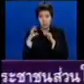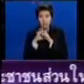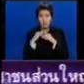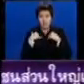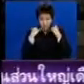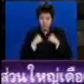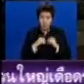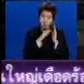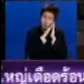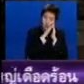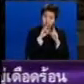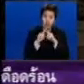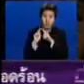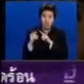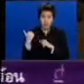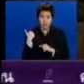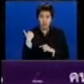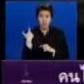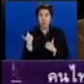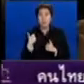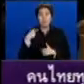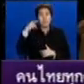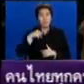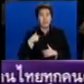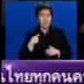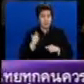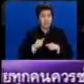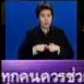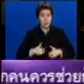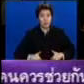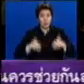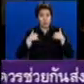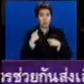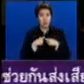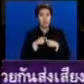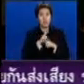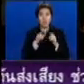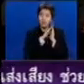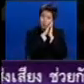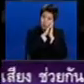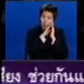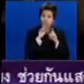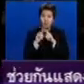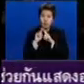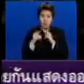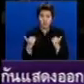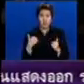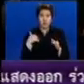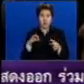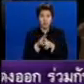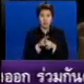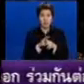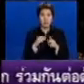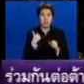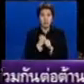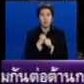พวกเขายอมรับว่าภารกิจพิเศษนี้ลำบากกายทั้งเรื่องกินอยู่หลับนอนห่างบ้านห่างครอบครัวและ